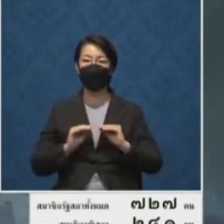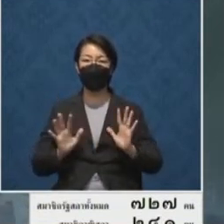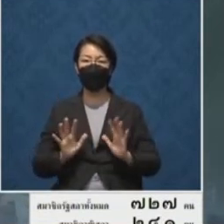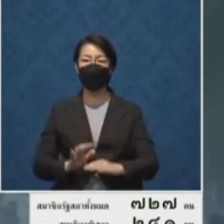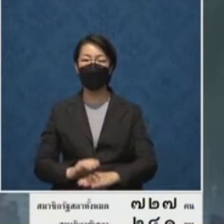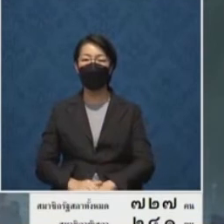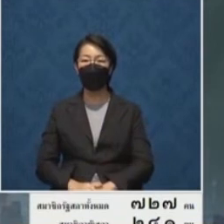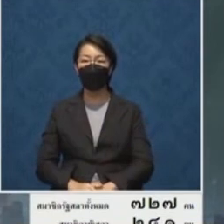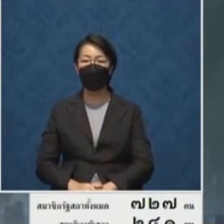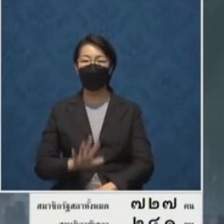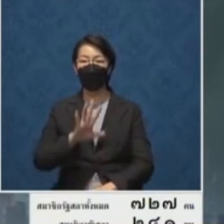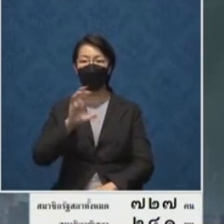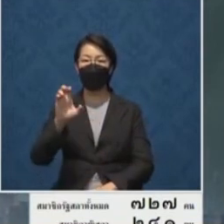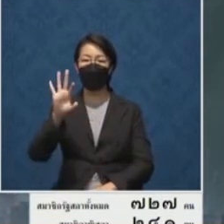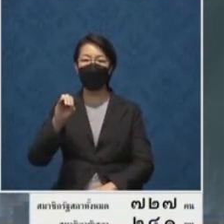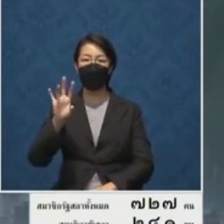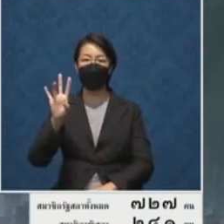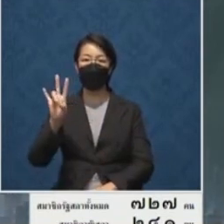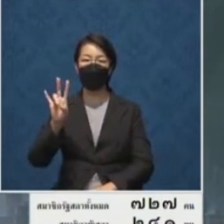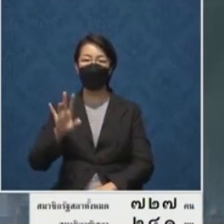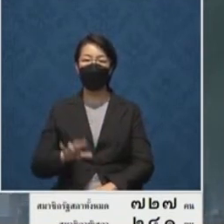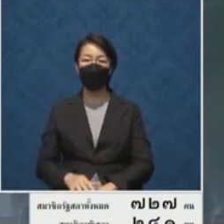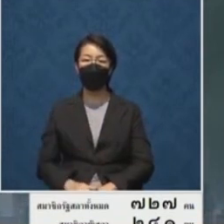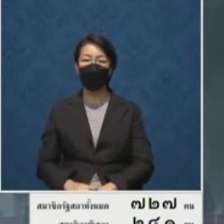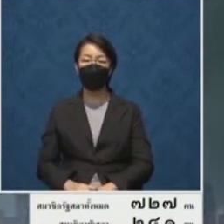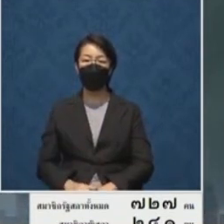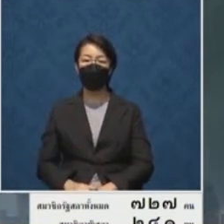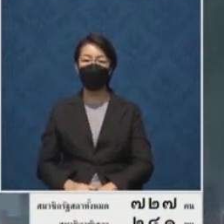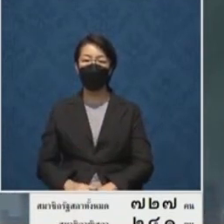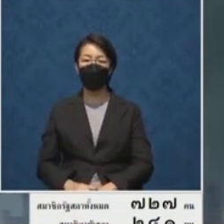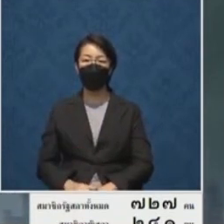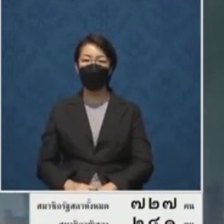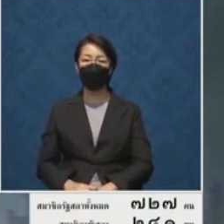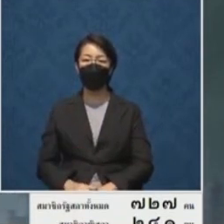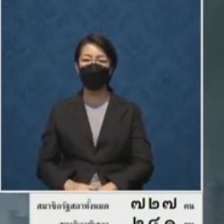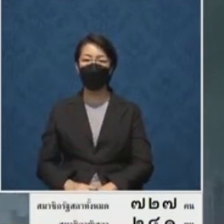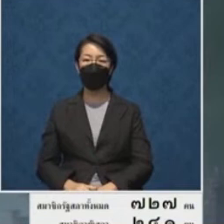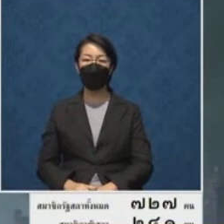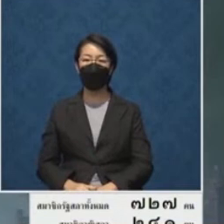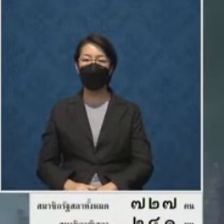การครับ 597นายสายันยุติธรรม